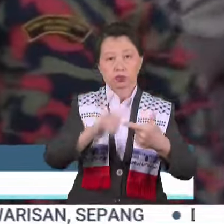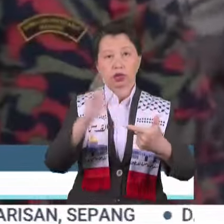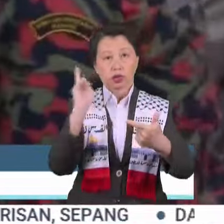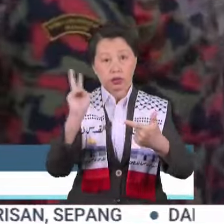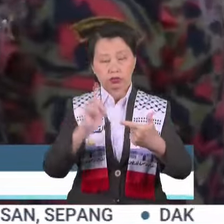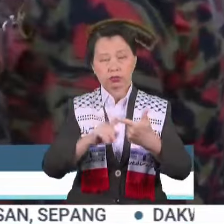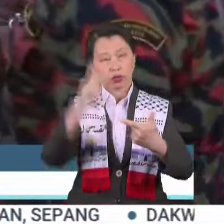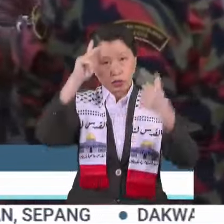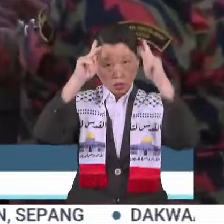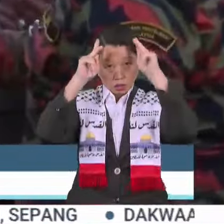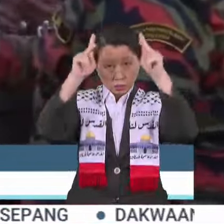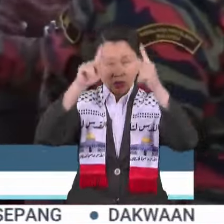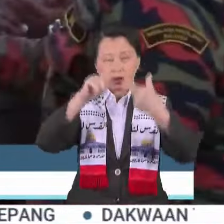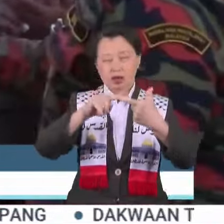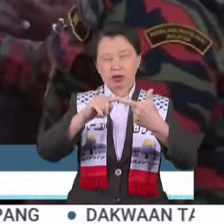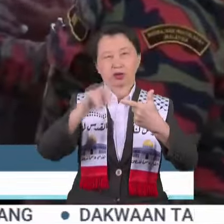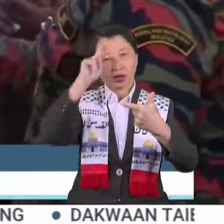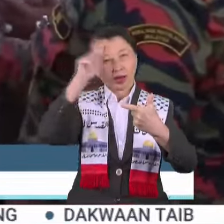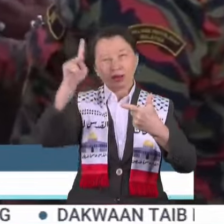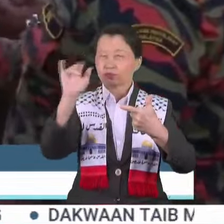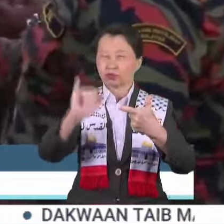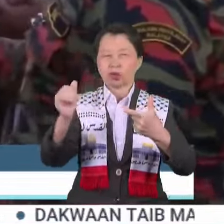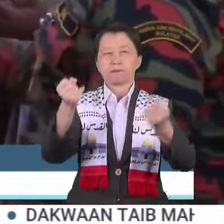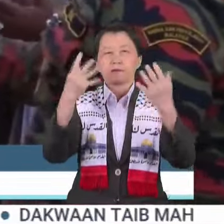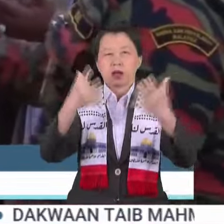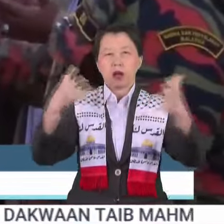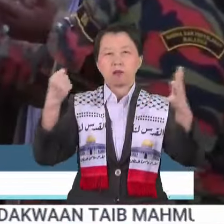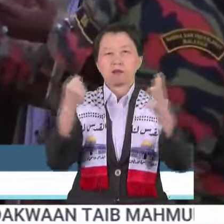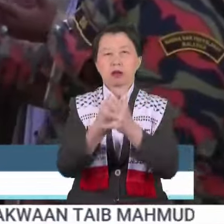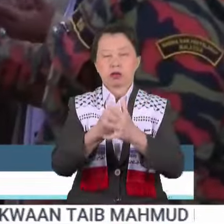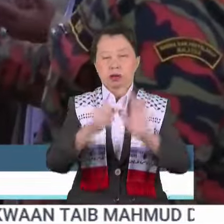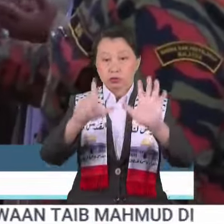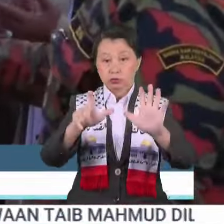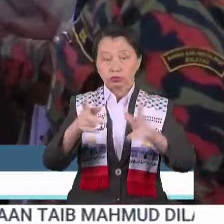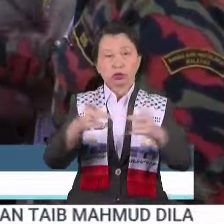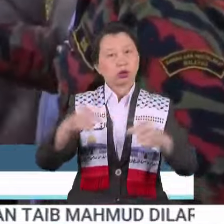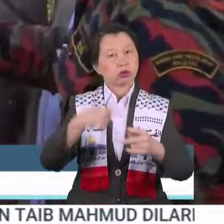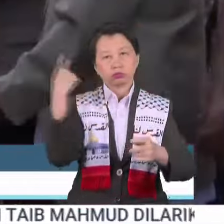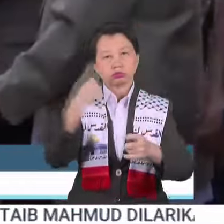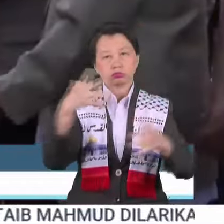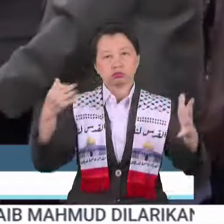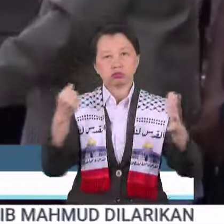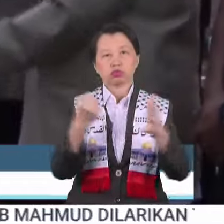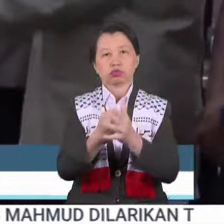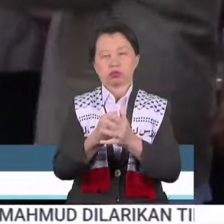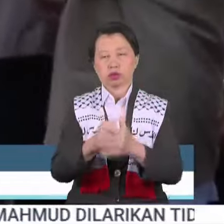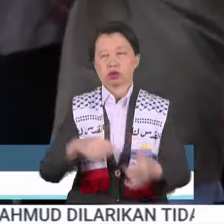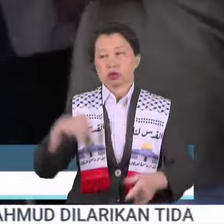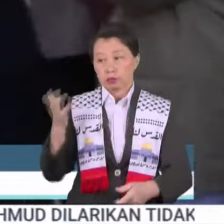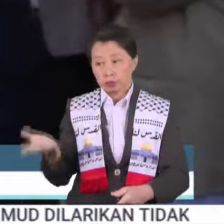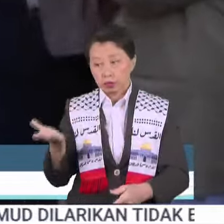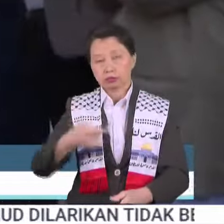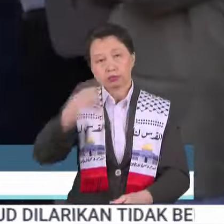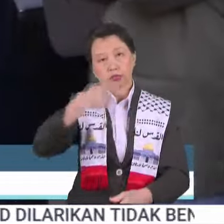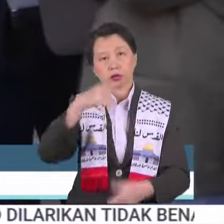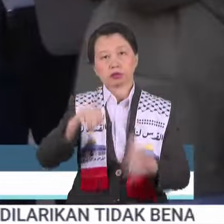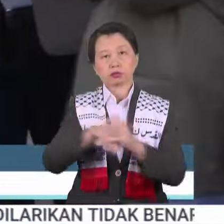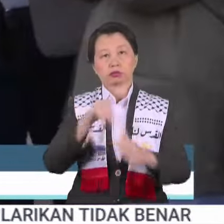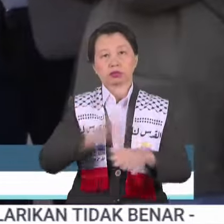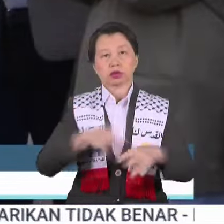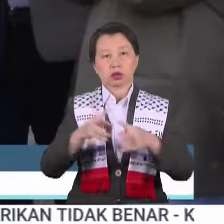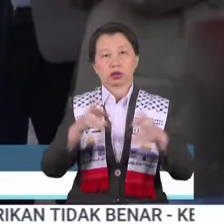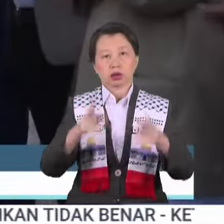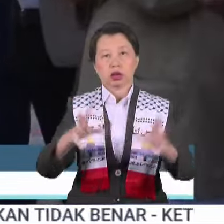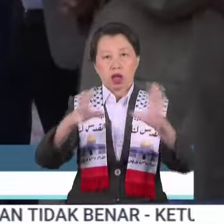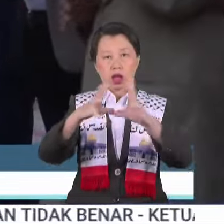Kuala Krai juga menjadi lokasi tumpuan pihaknya apabila 7 kawasan panas turut dikesan. Beliau menyatakannya ketika melancarkan